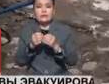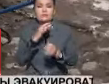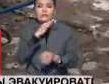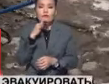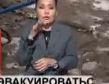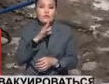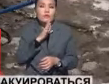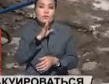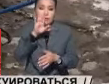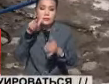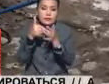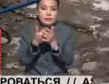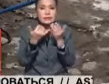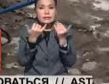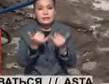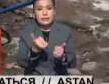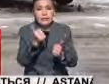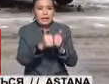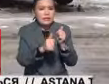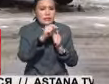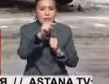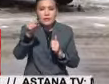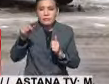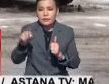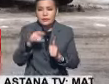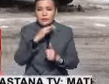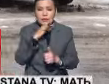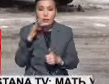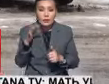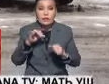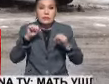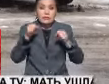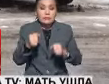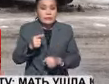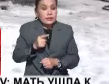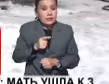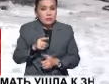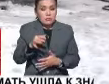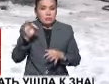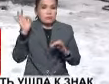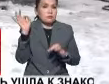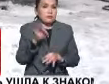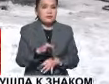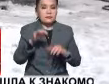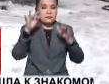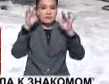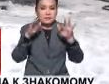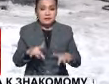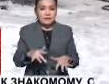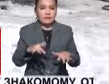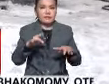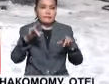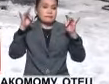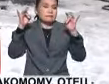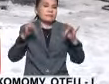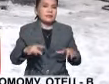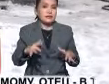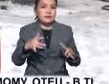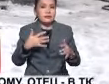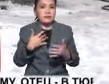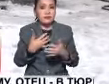с раннего утра практически на каждой станции. Люди признаются, зиму ждали, но не так скоро. С утра выпал снег неожиданно. Сел